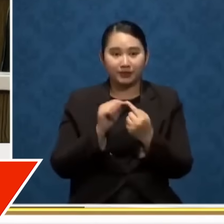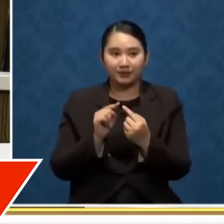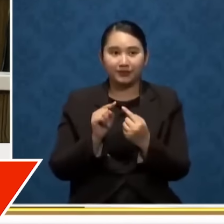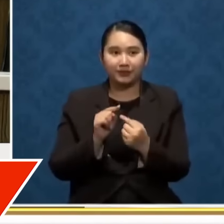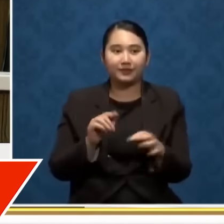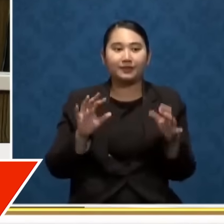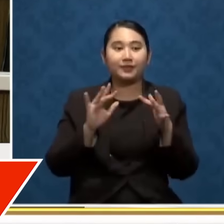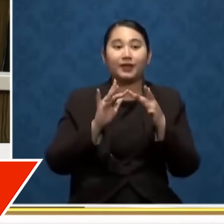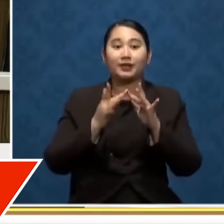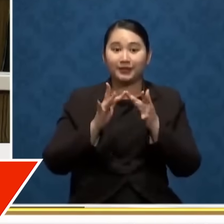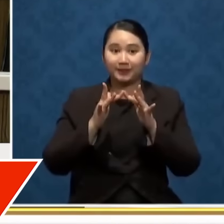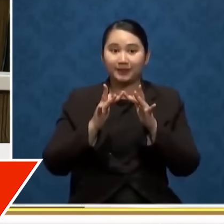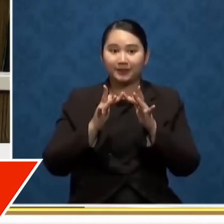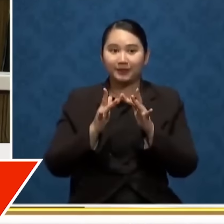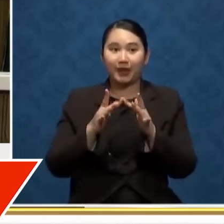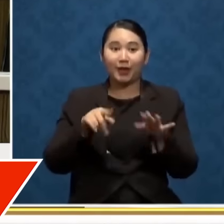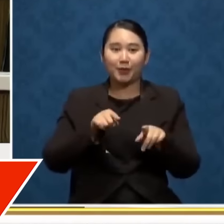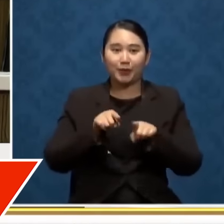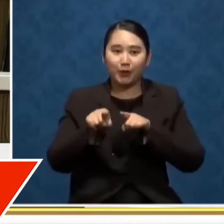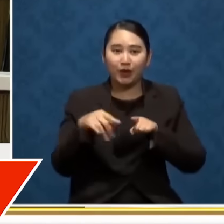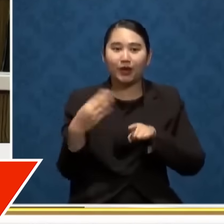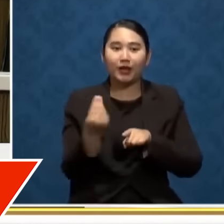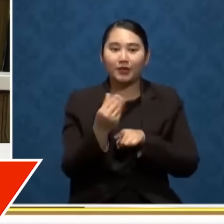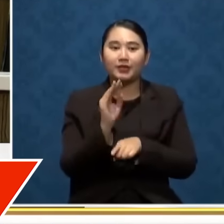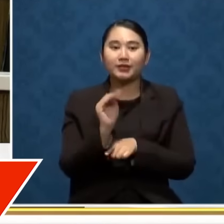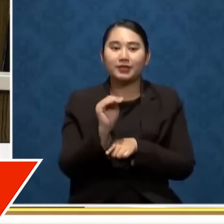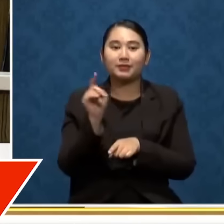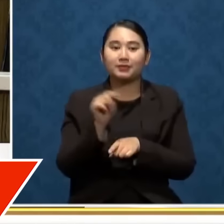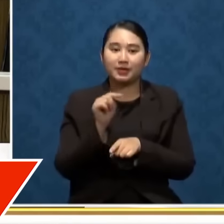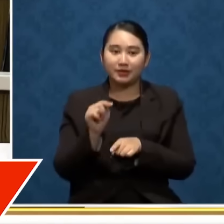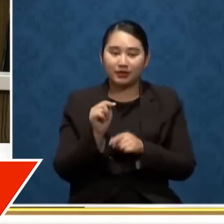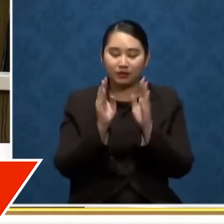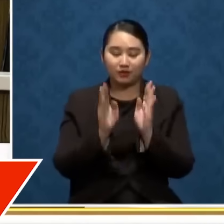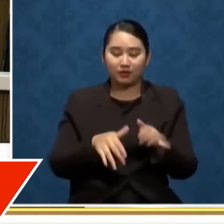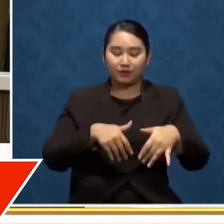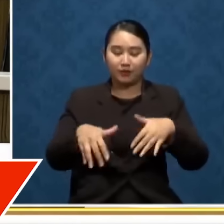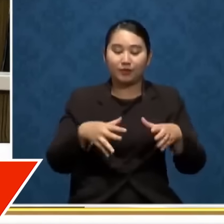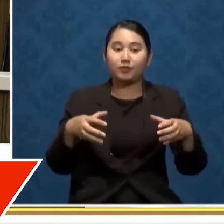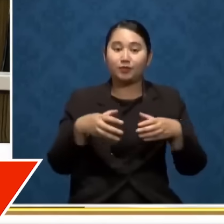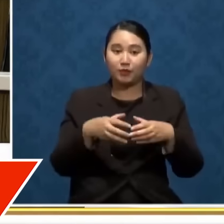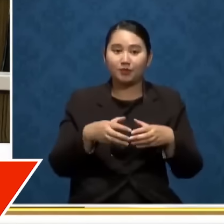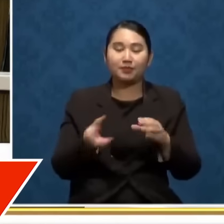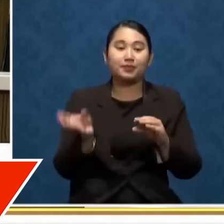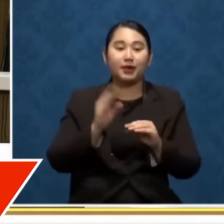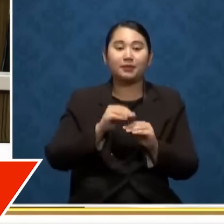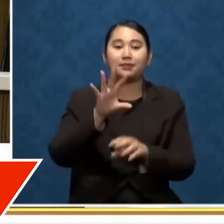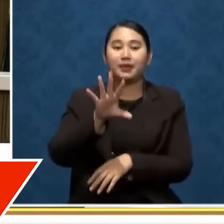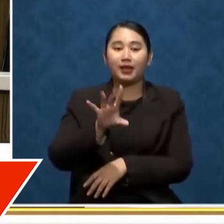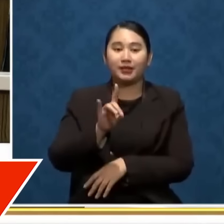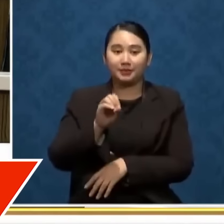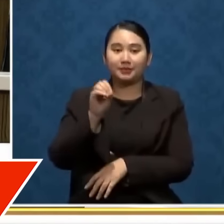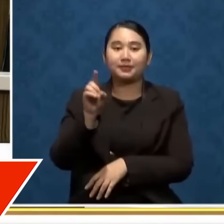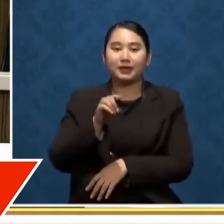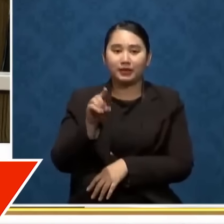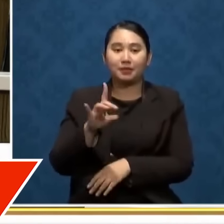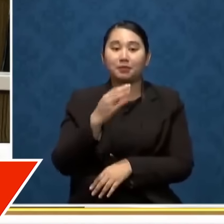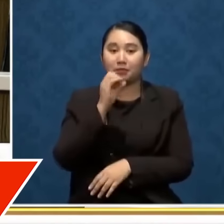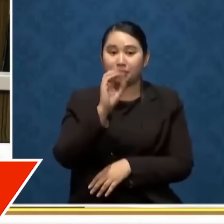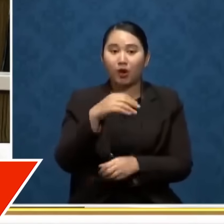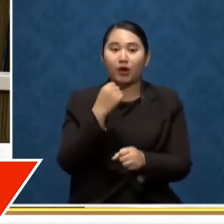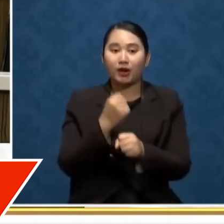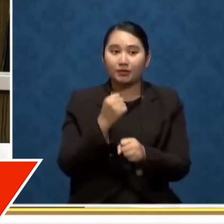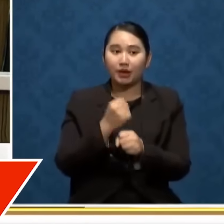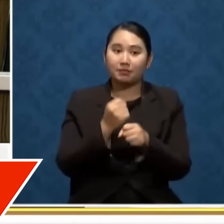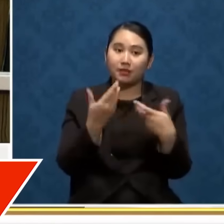จะทำให้อินเทอร์เน็ตครับไฮสปีดจาก 40% ของประชากรในประเทศไทยให้เป็น 80% นี่คือสิ่งที่ท่านบอกว่าท่านกำลังจะทำนะ